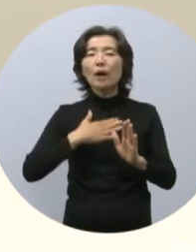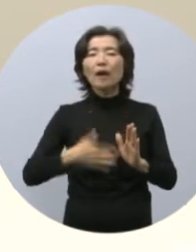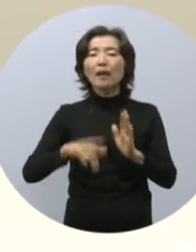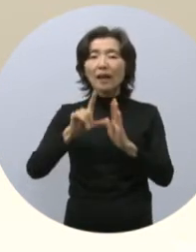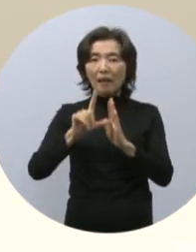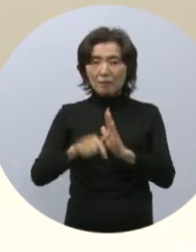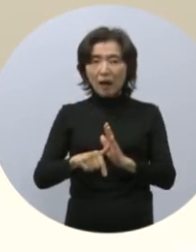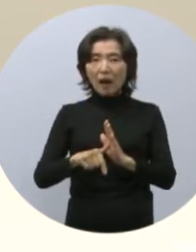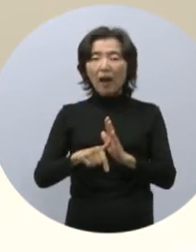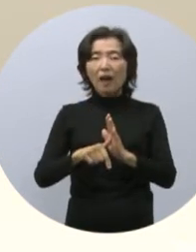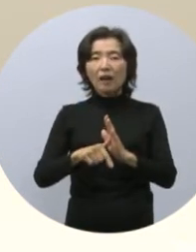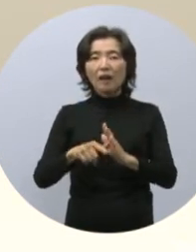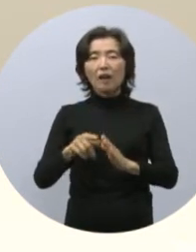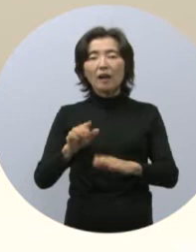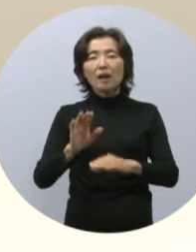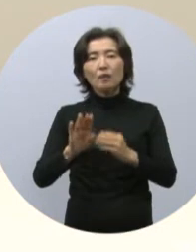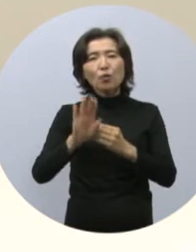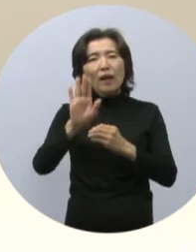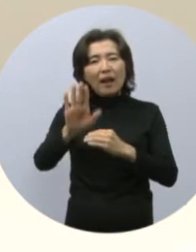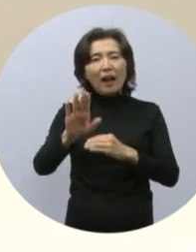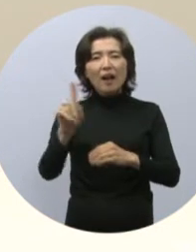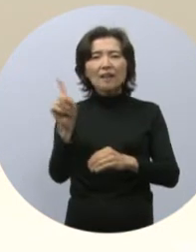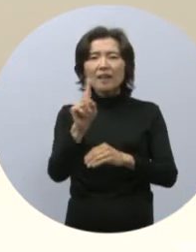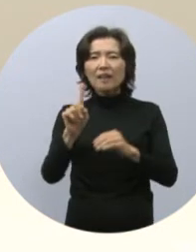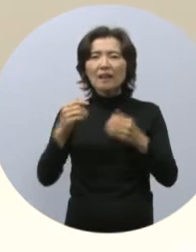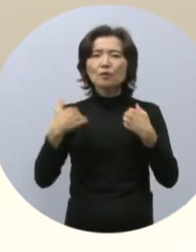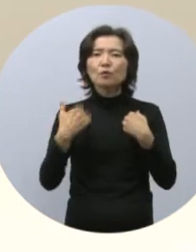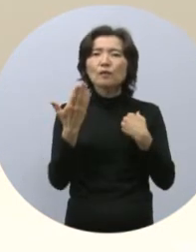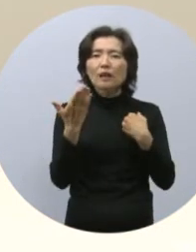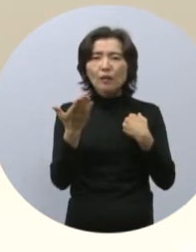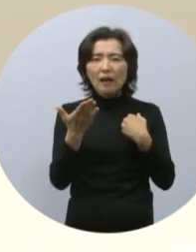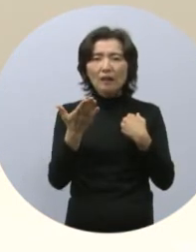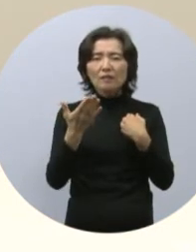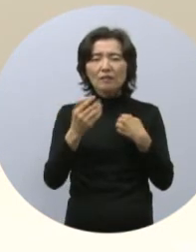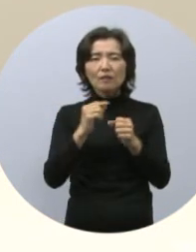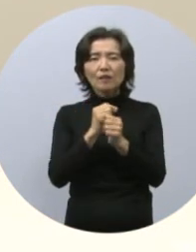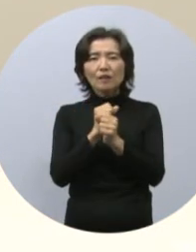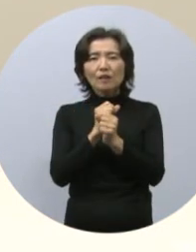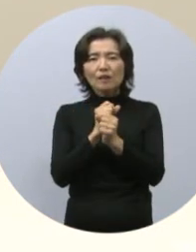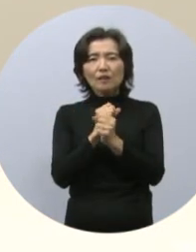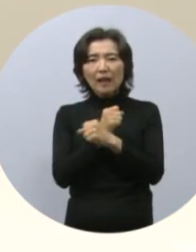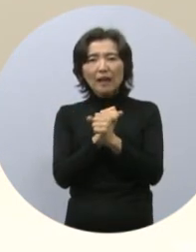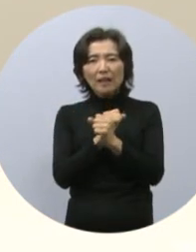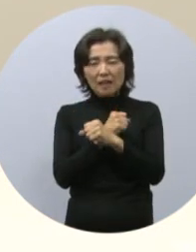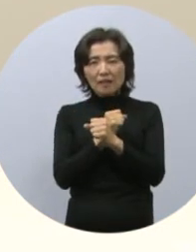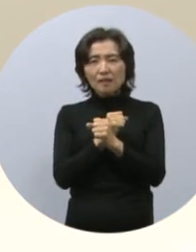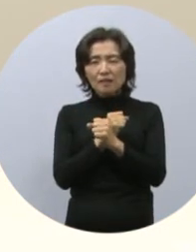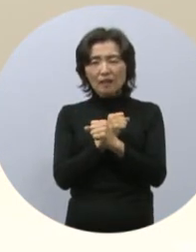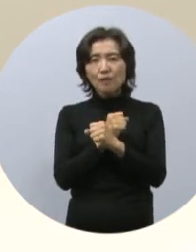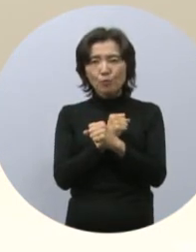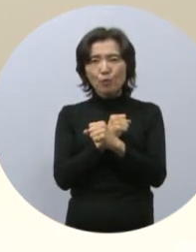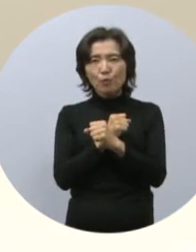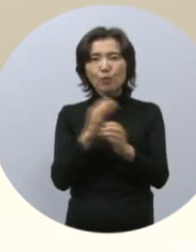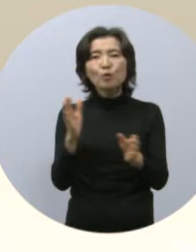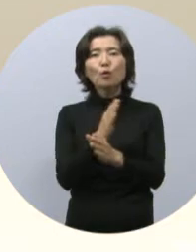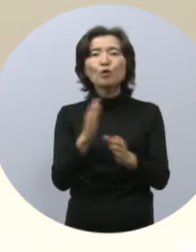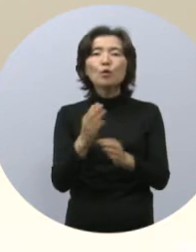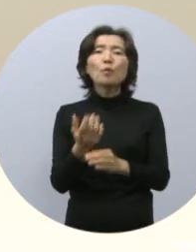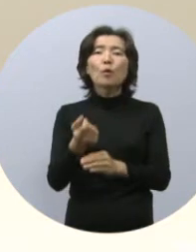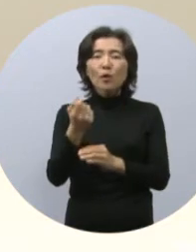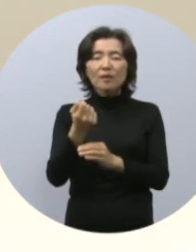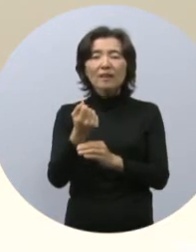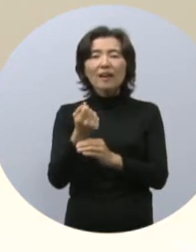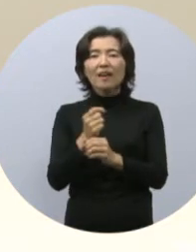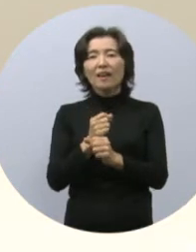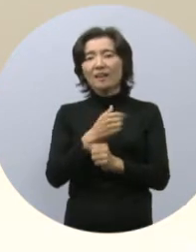ど、どうすればいいか、その対応策もいろいろ出てくると思いますので、余裕を持って検討できる。まず